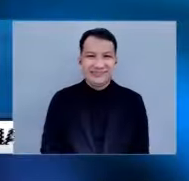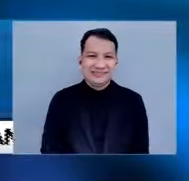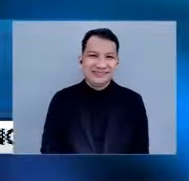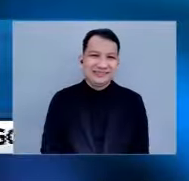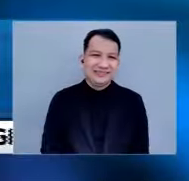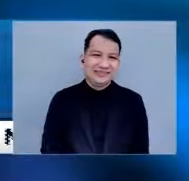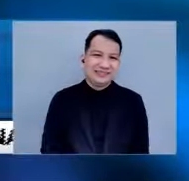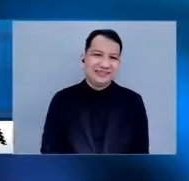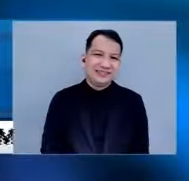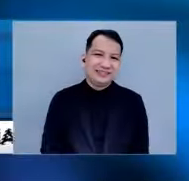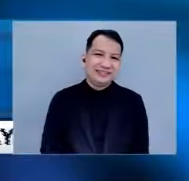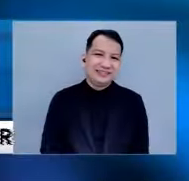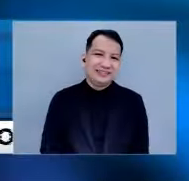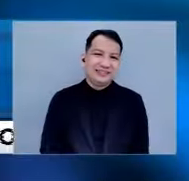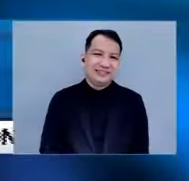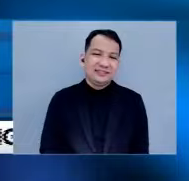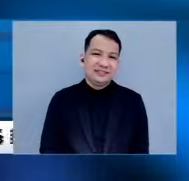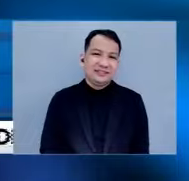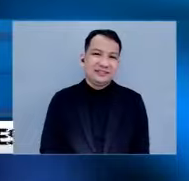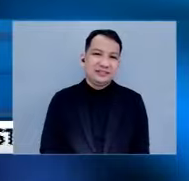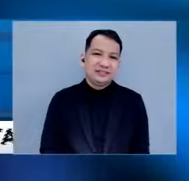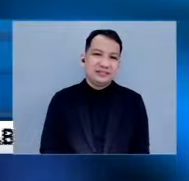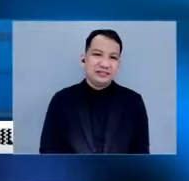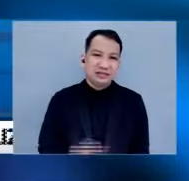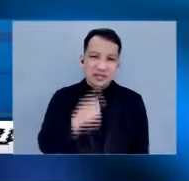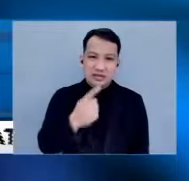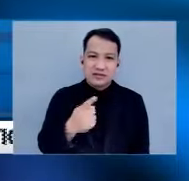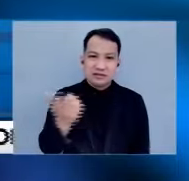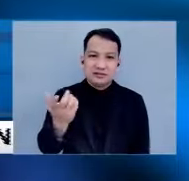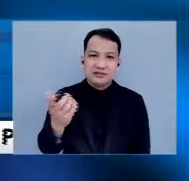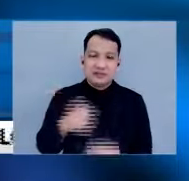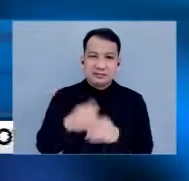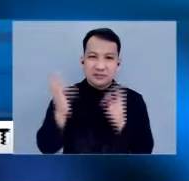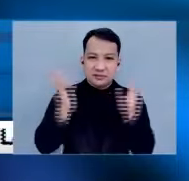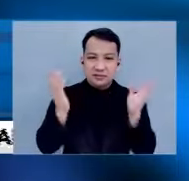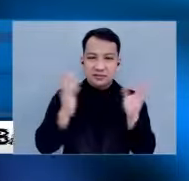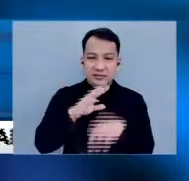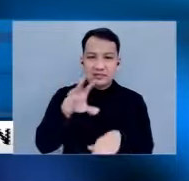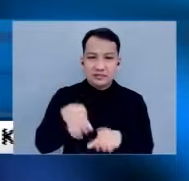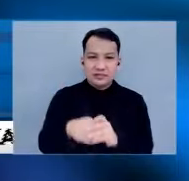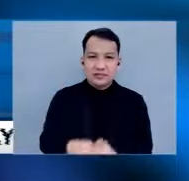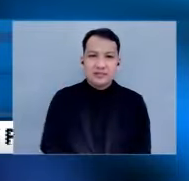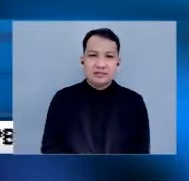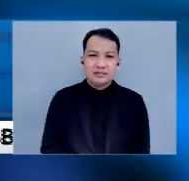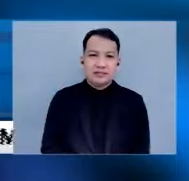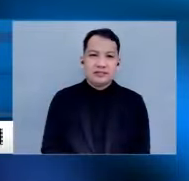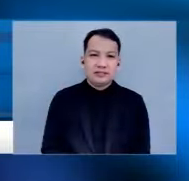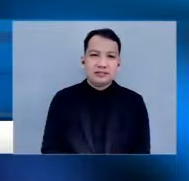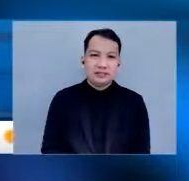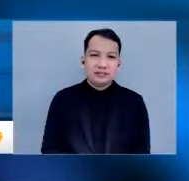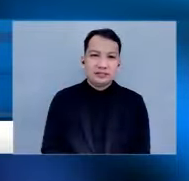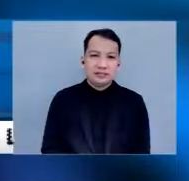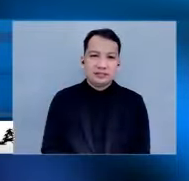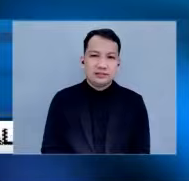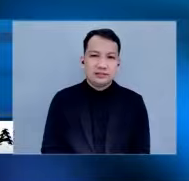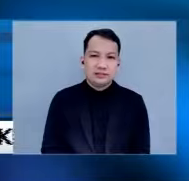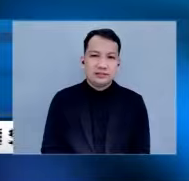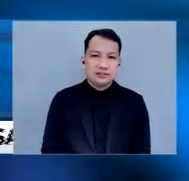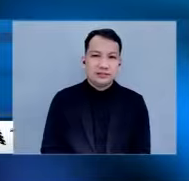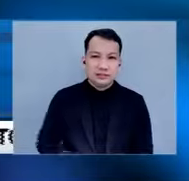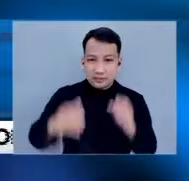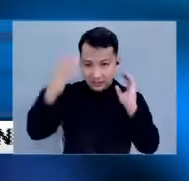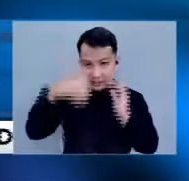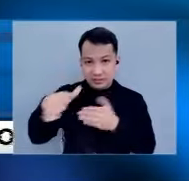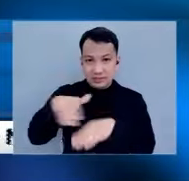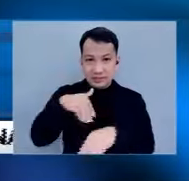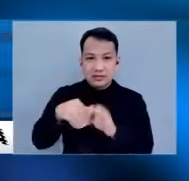yan kapag hinahire po ba kayo Ano yung mga kasama sa services niyo sir usually po Um yung sa maskot po namin tinatawag po namin